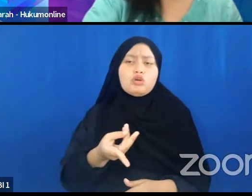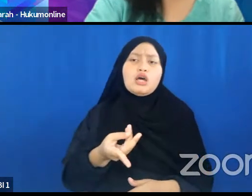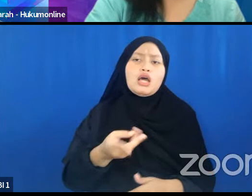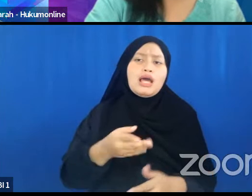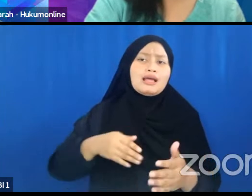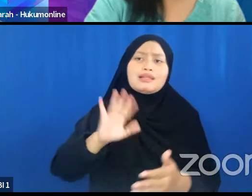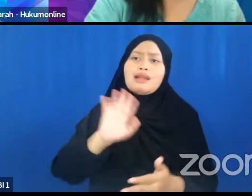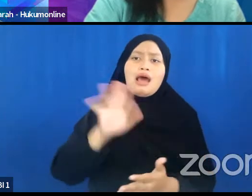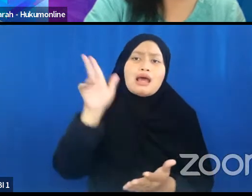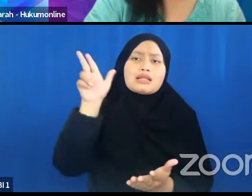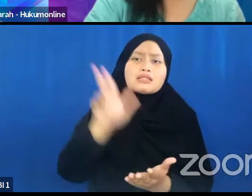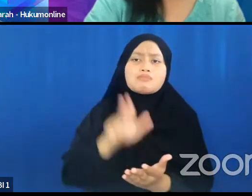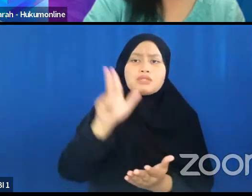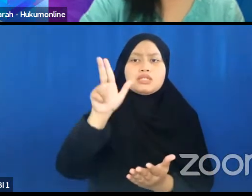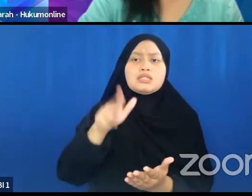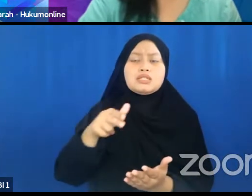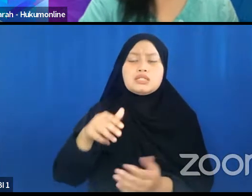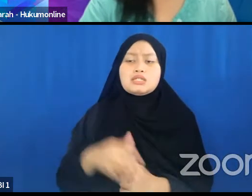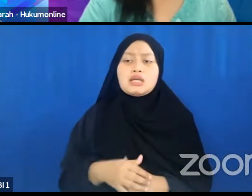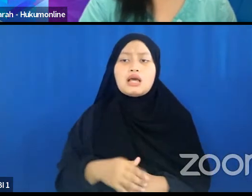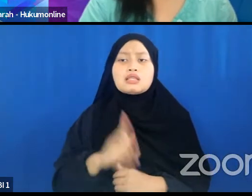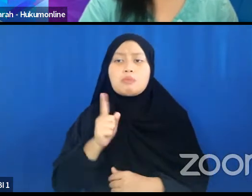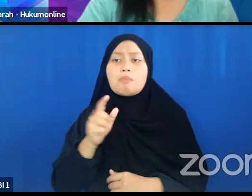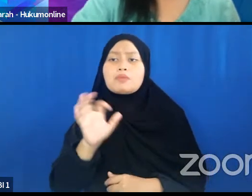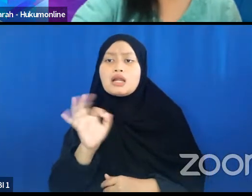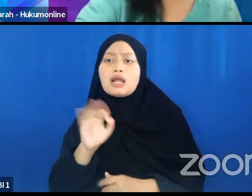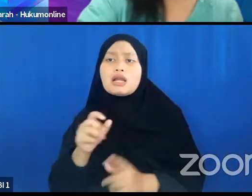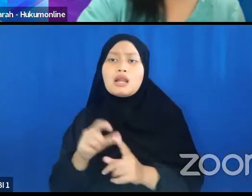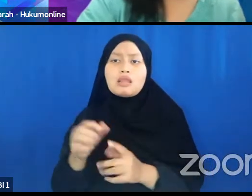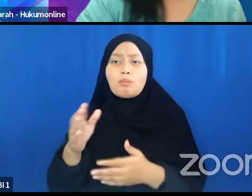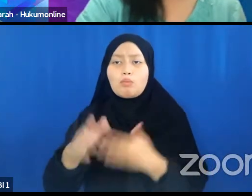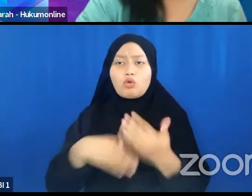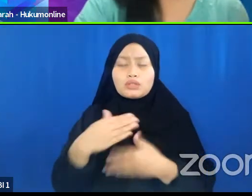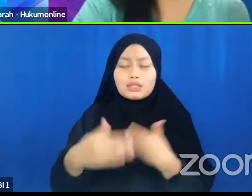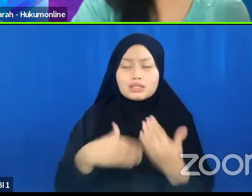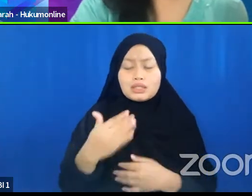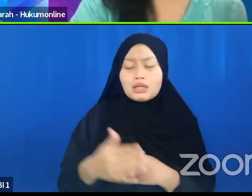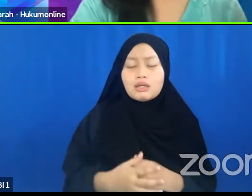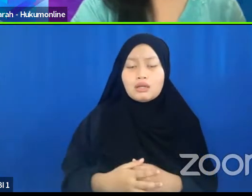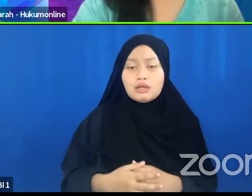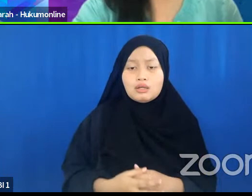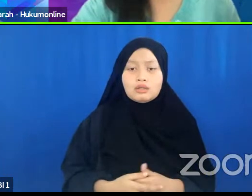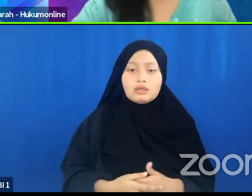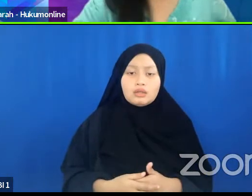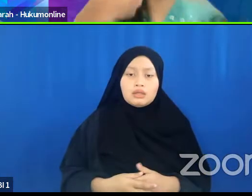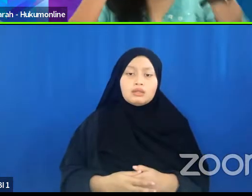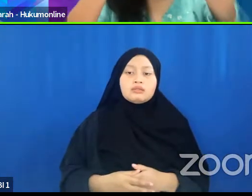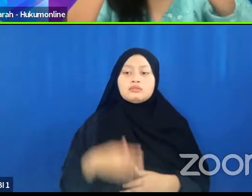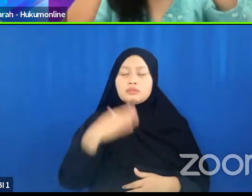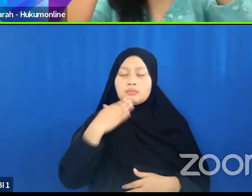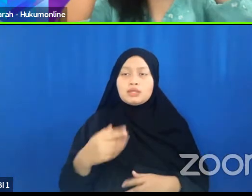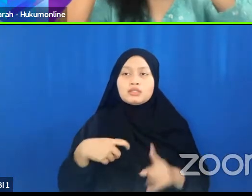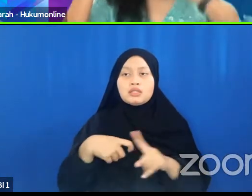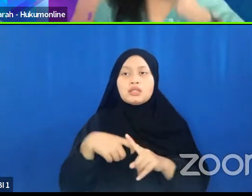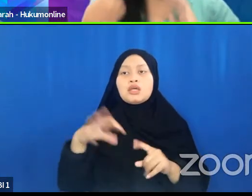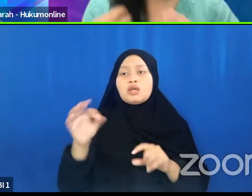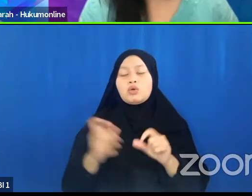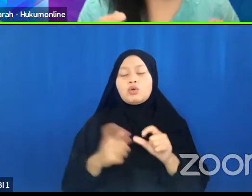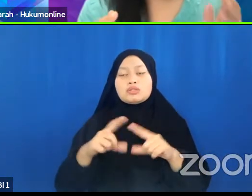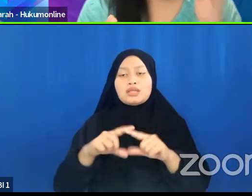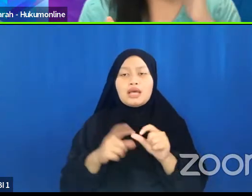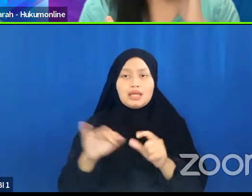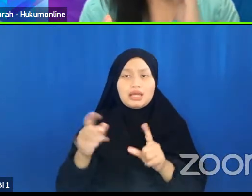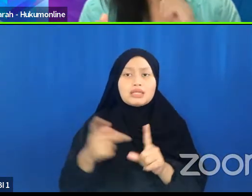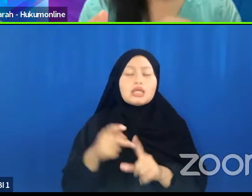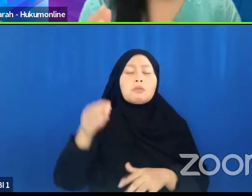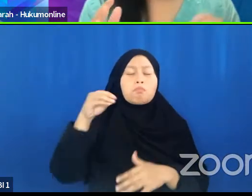secara ilegal karena tidak ada dasar pemrosesannya gitu Mbak Farah Baik terima kasih Mas Kosasih dari itu juga a masuk